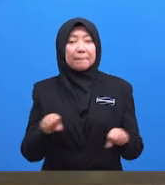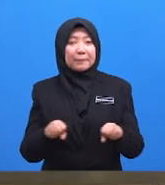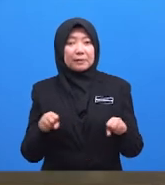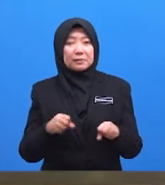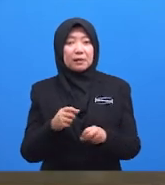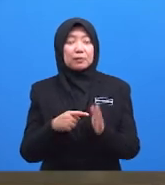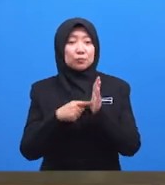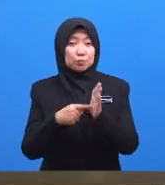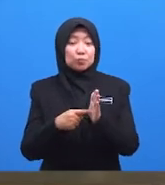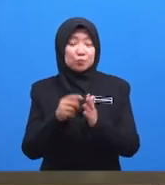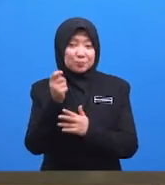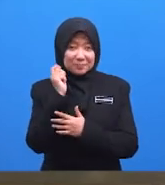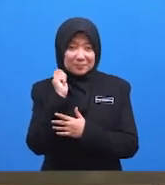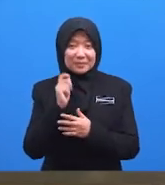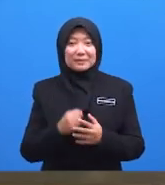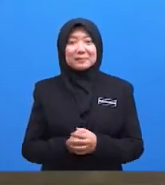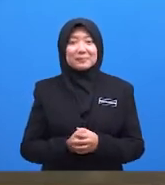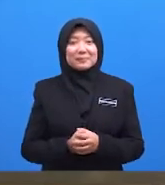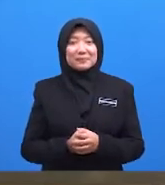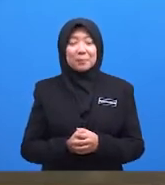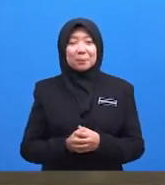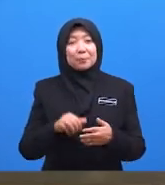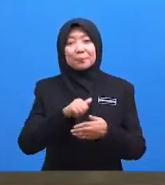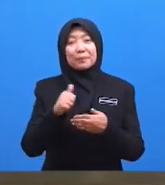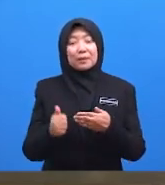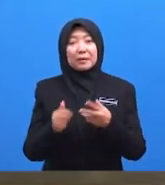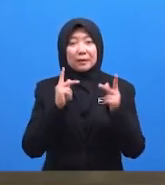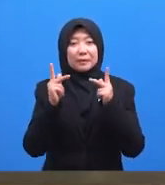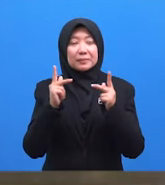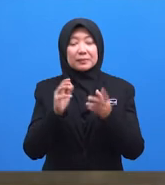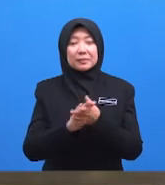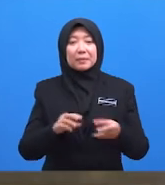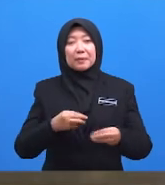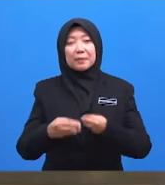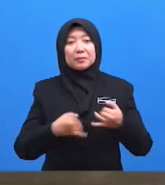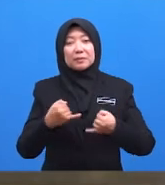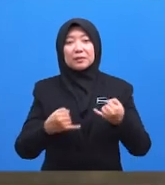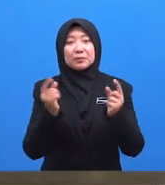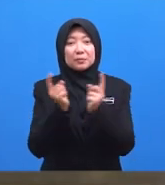cikgu tunjukkan sebentar tadi. Akhir kata, selamat maju